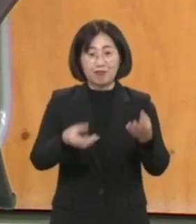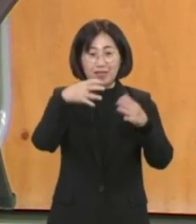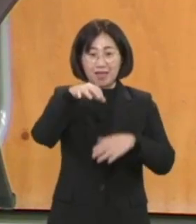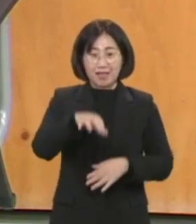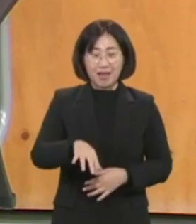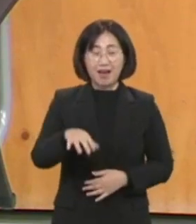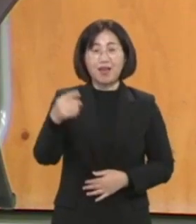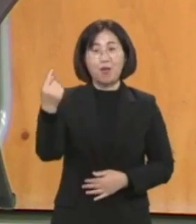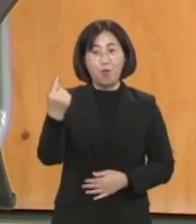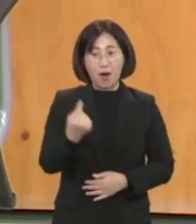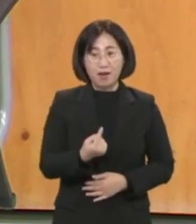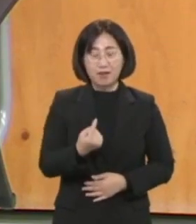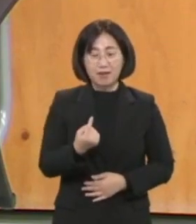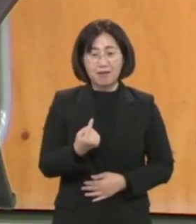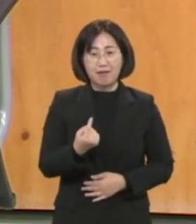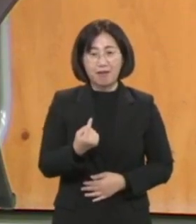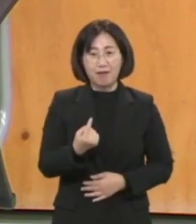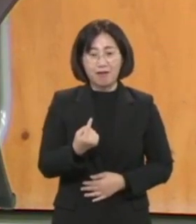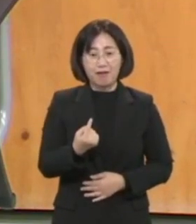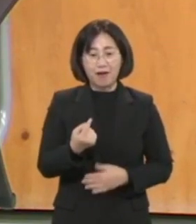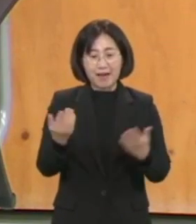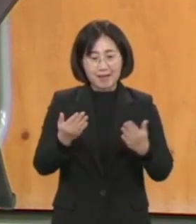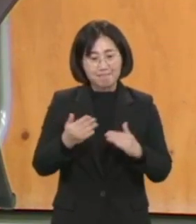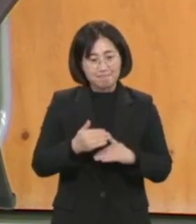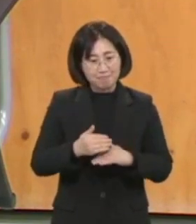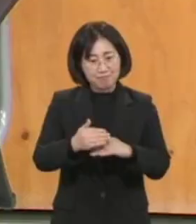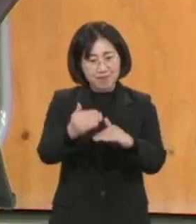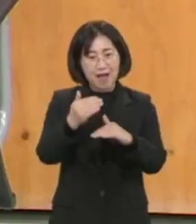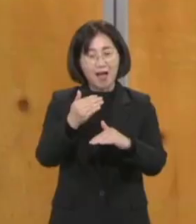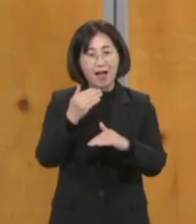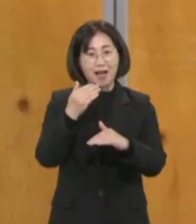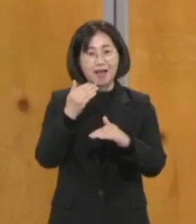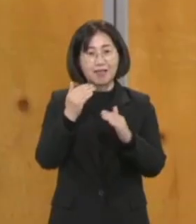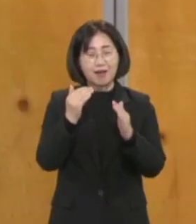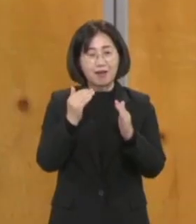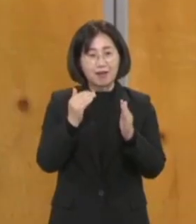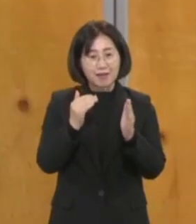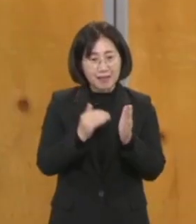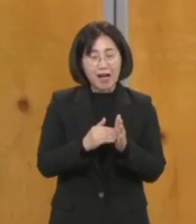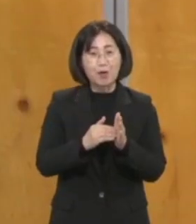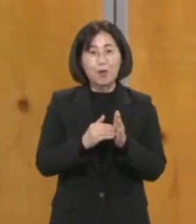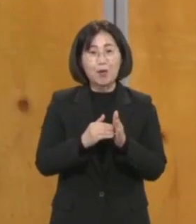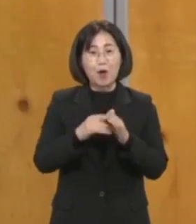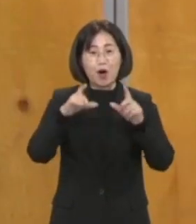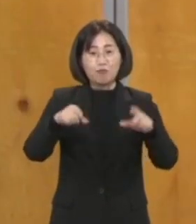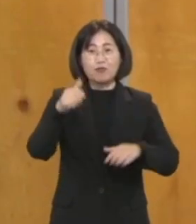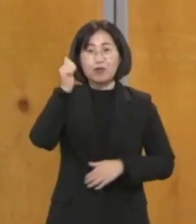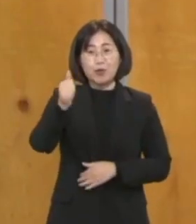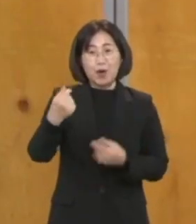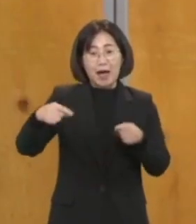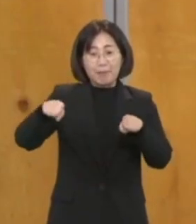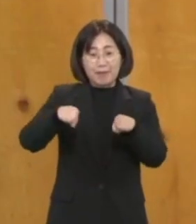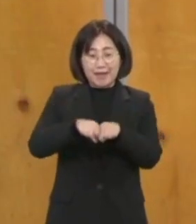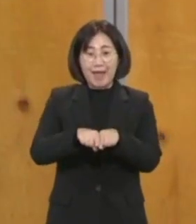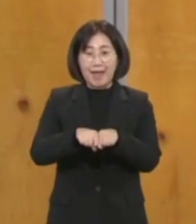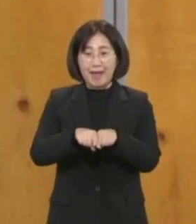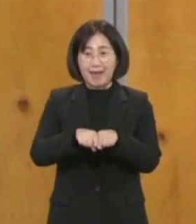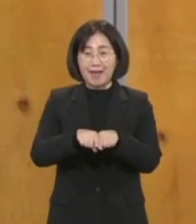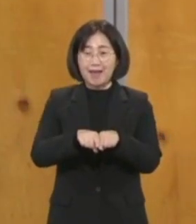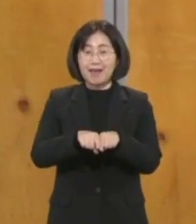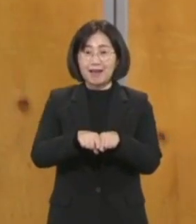일정 어느 정도 한 다음에 군수 님하고 그 관광공사에 계신